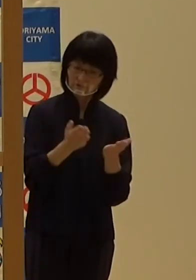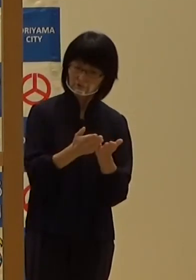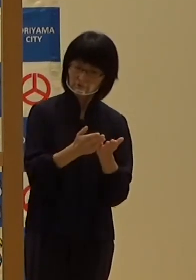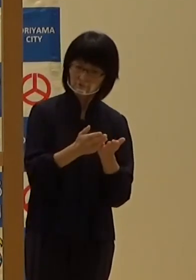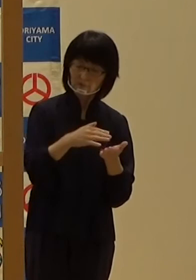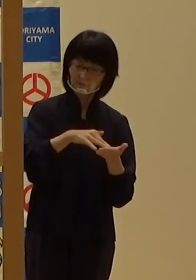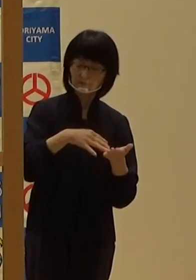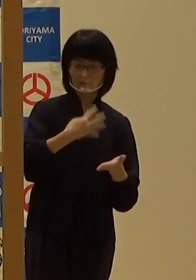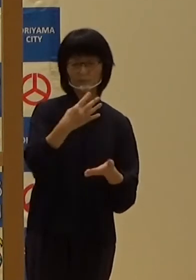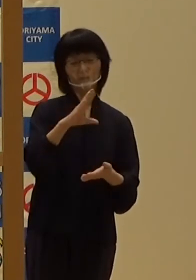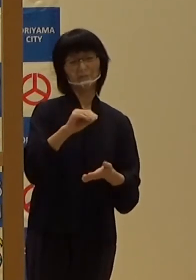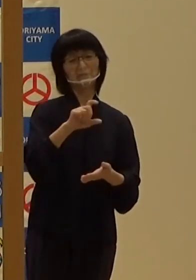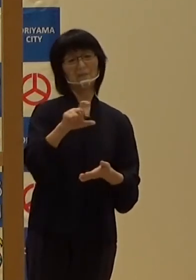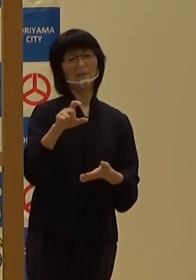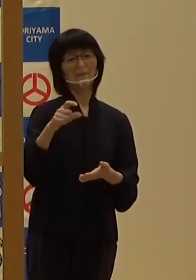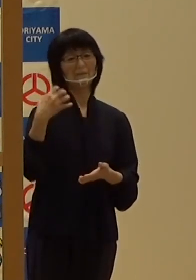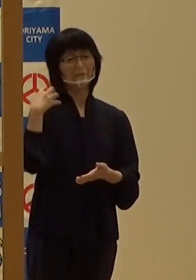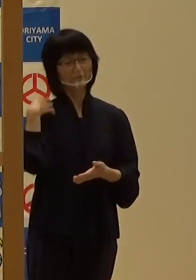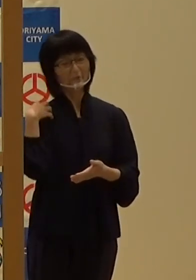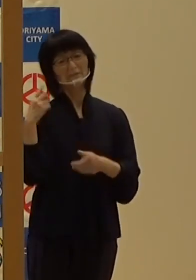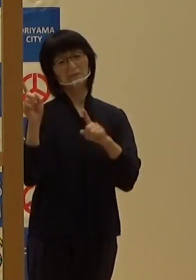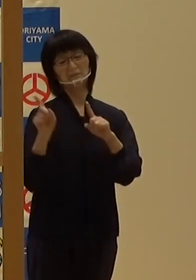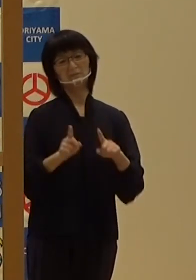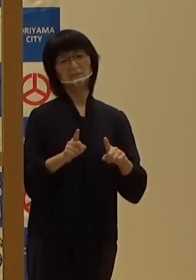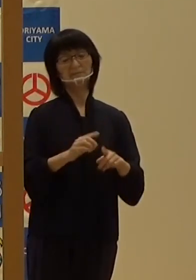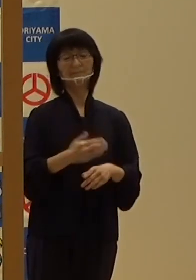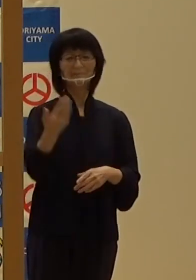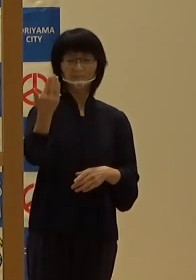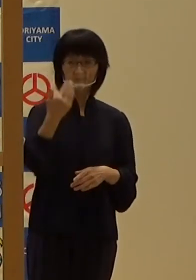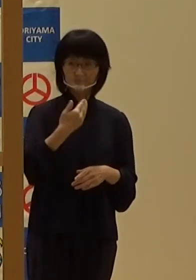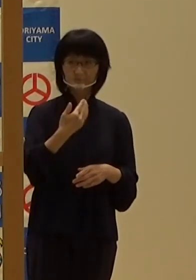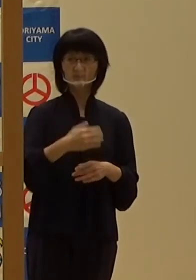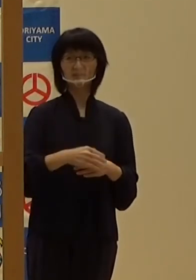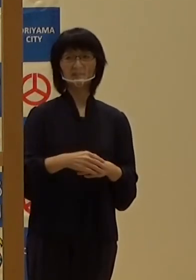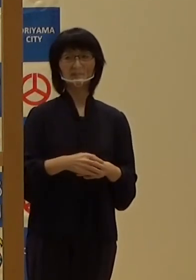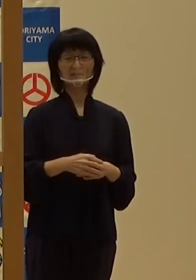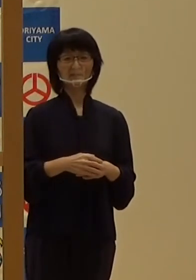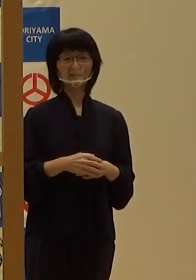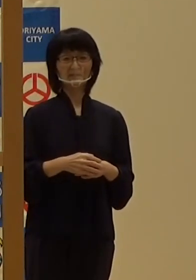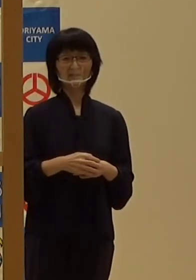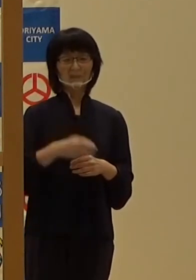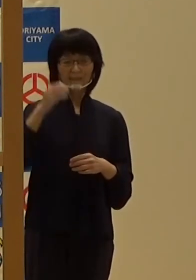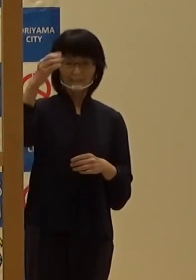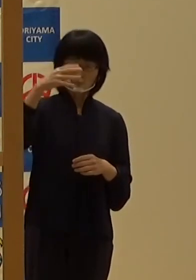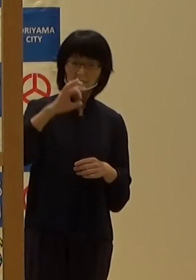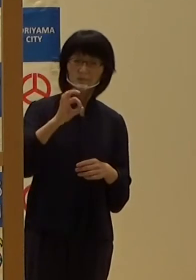ございます。 電気料の高騰っていうのは瞬間風速的な話ですよね。